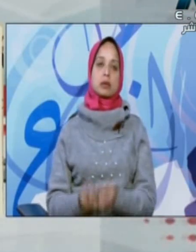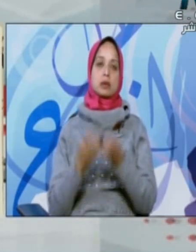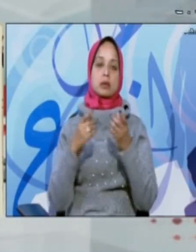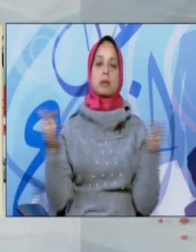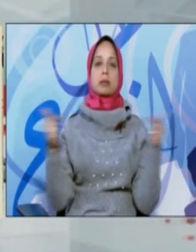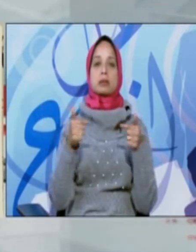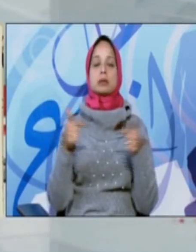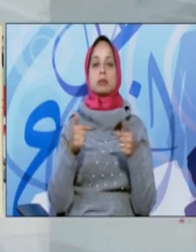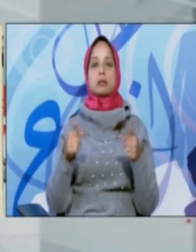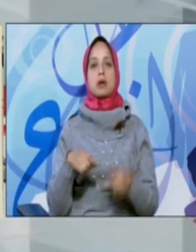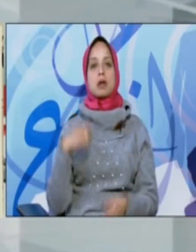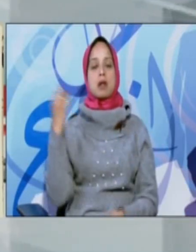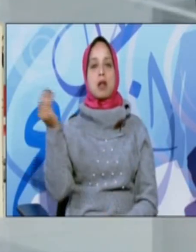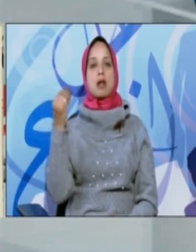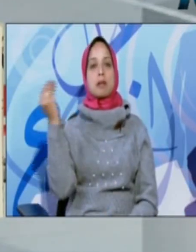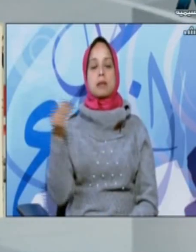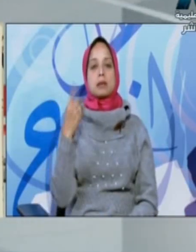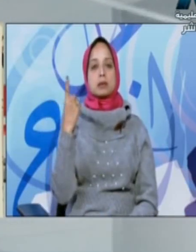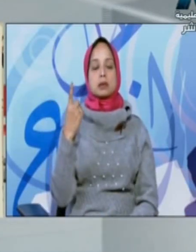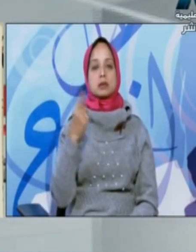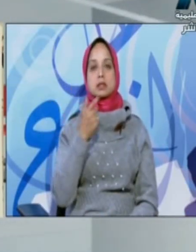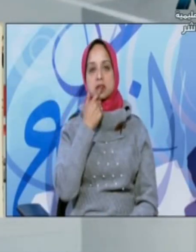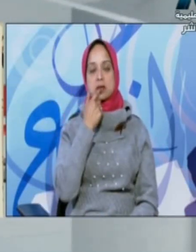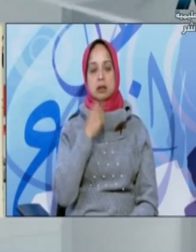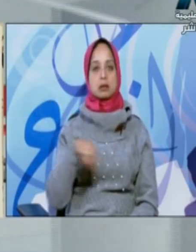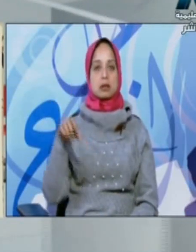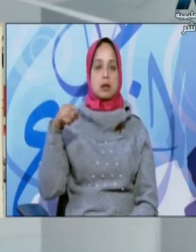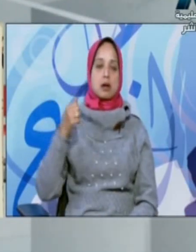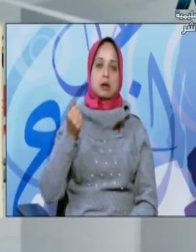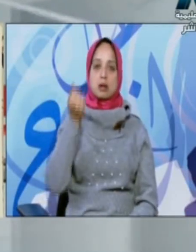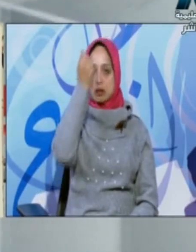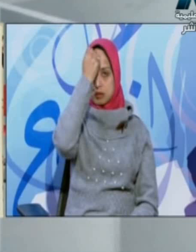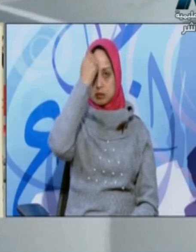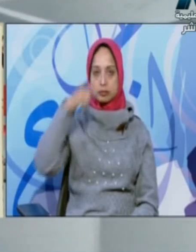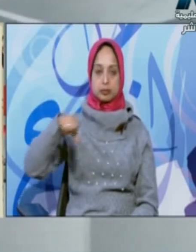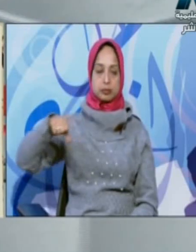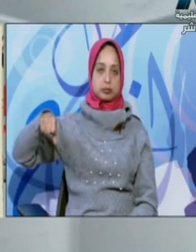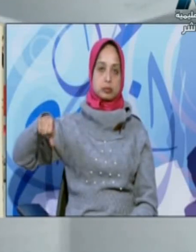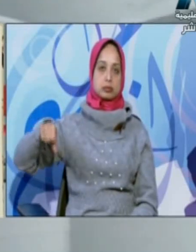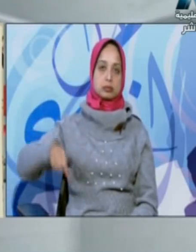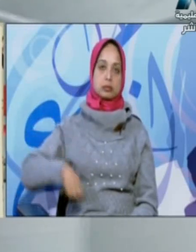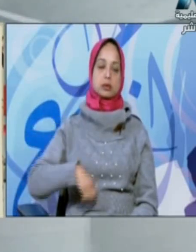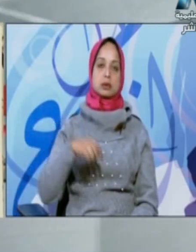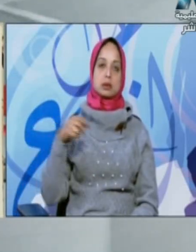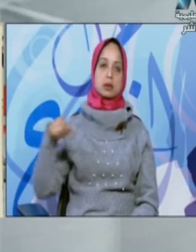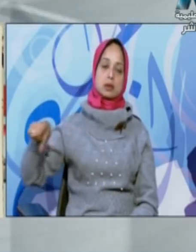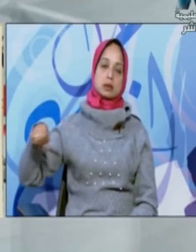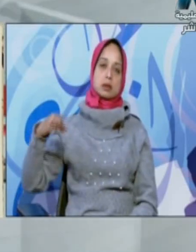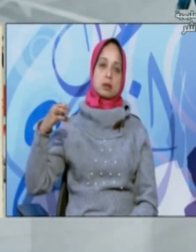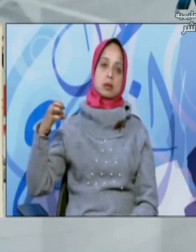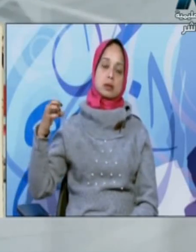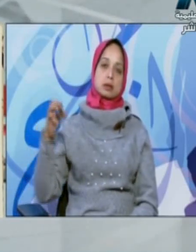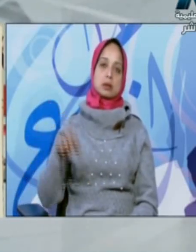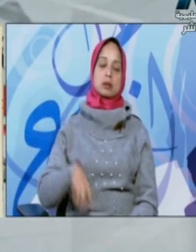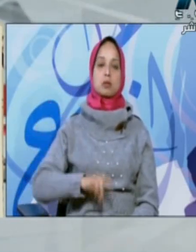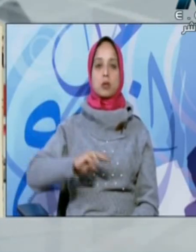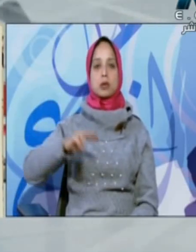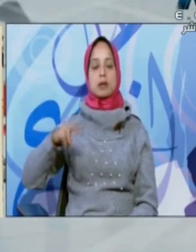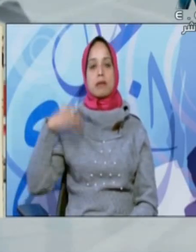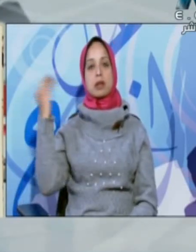الثانية. الحرب العالمية الثانية قامت امتى؟ 1939. ده متغير زي الفل اهو، متغير دولي كبير خالص